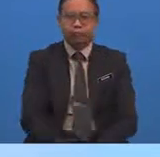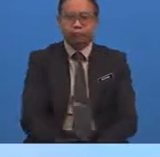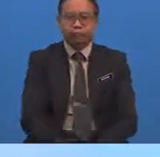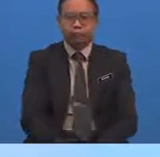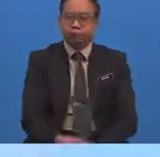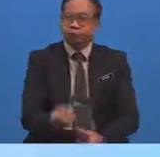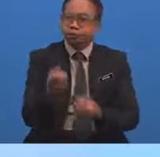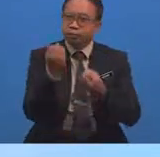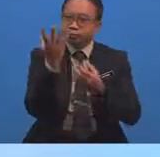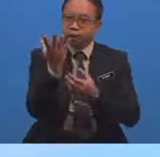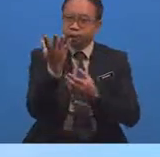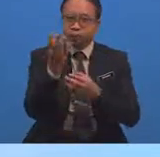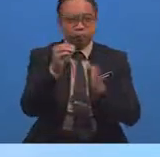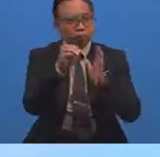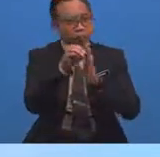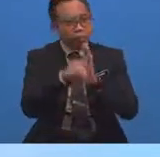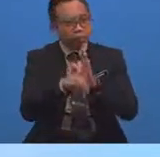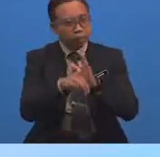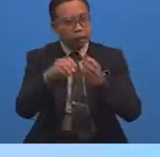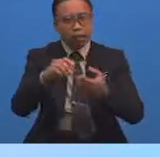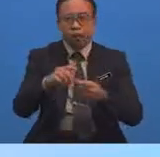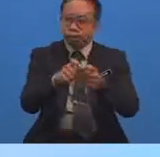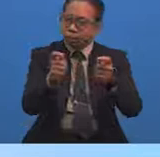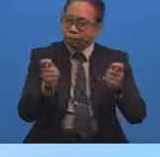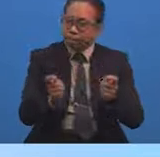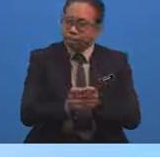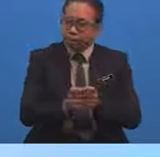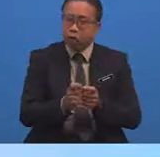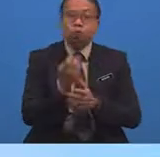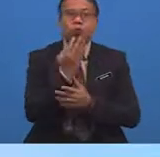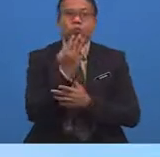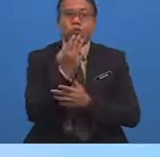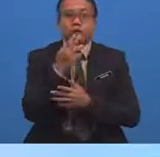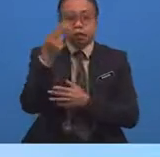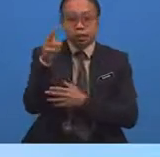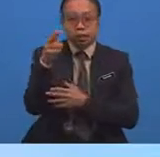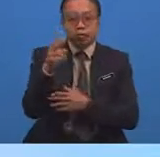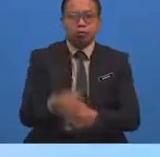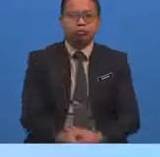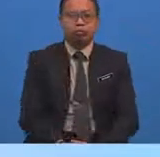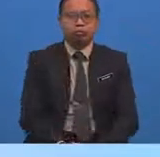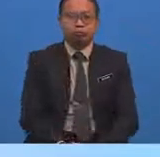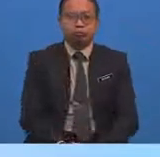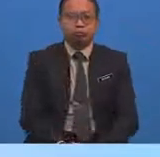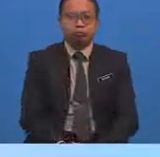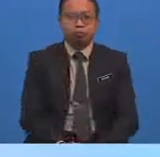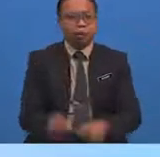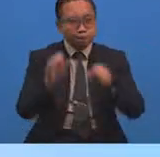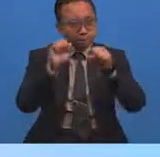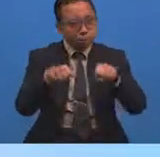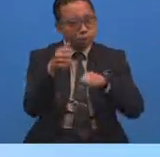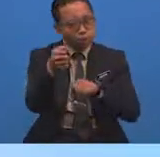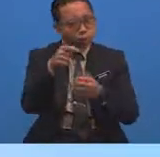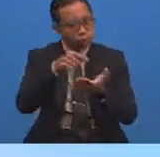berapa menitkah kawasan yang berwarna hijau boleh